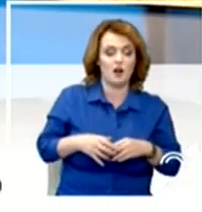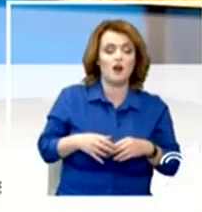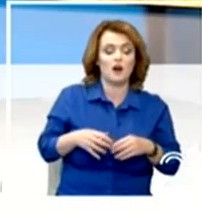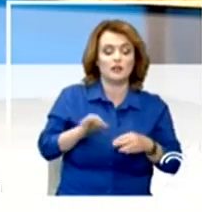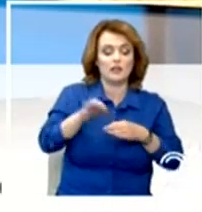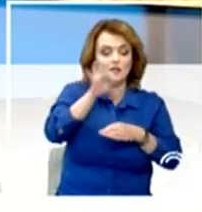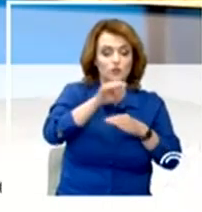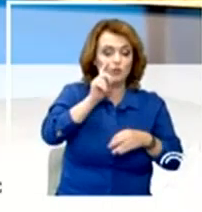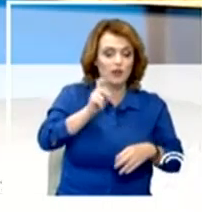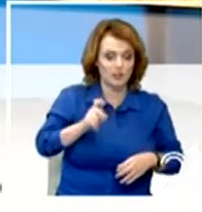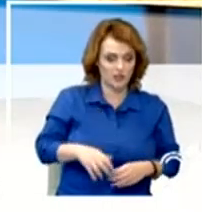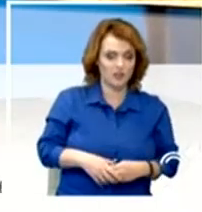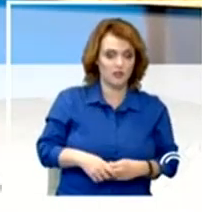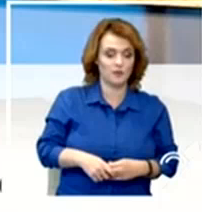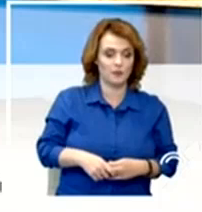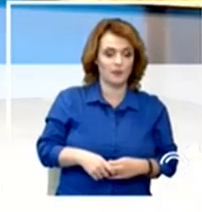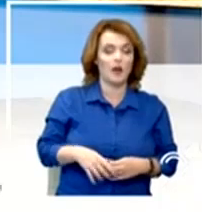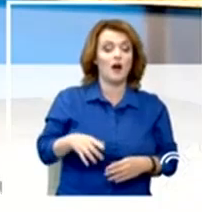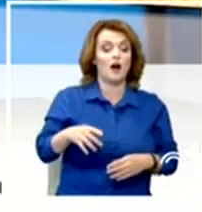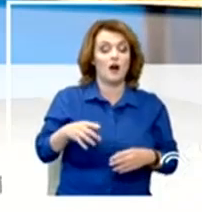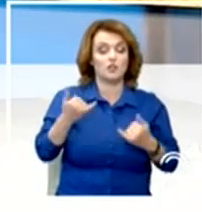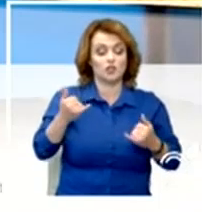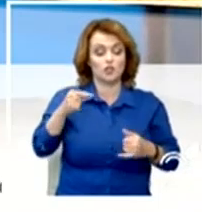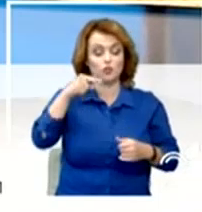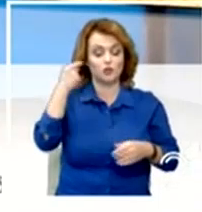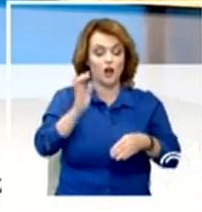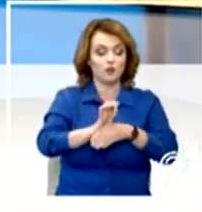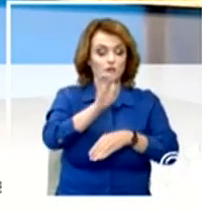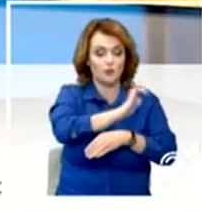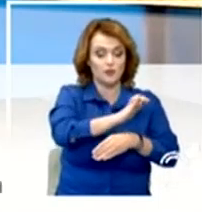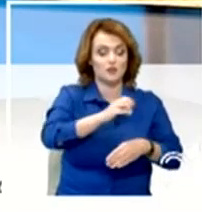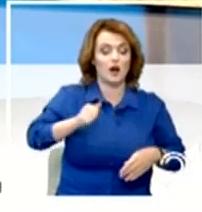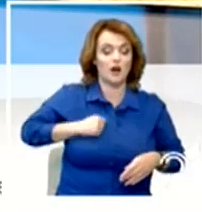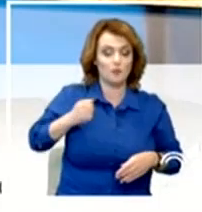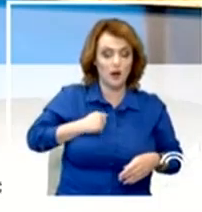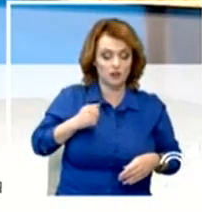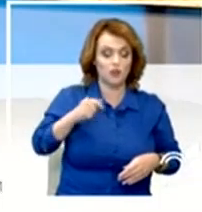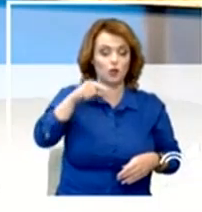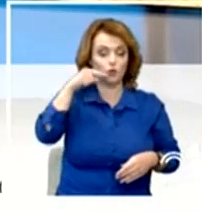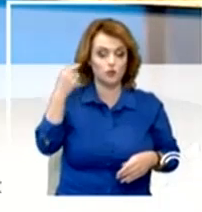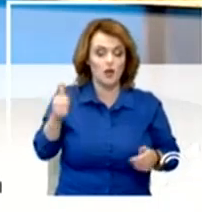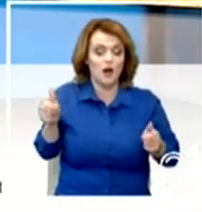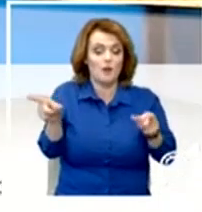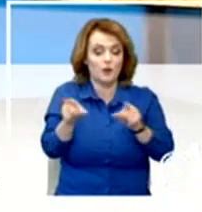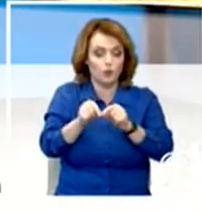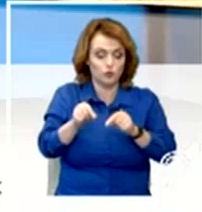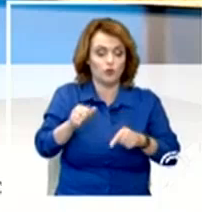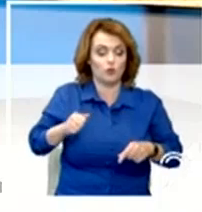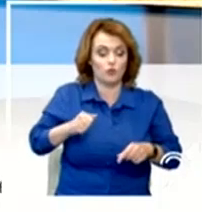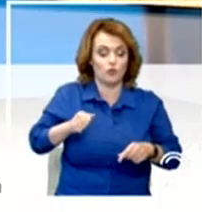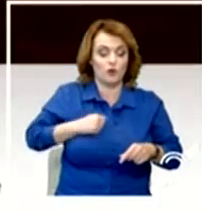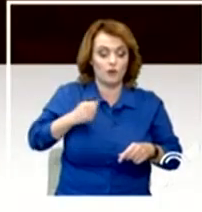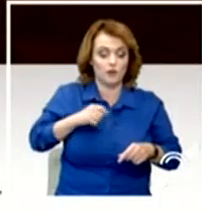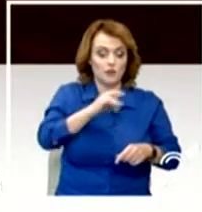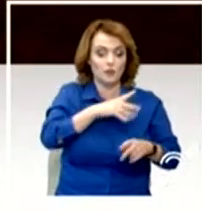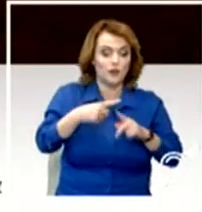schimbat strategia și a trimis soldați în Belarus la manevre comune cu armata acestei țări nu departe de frontiera cu